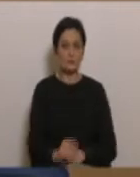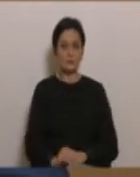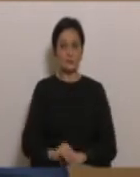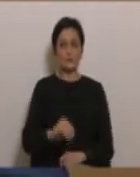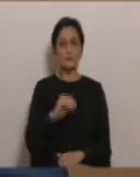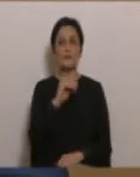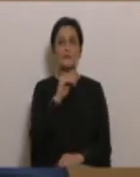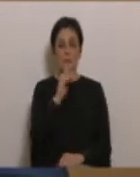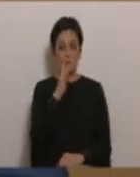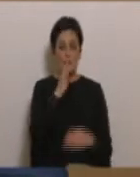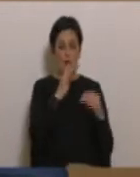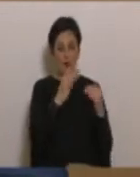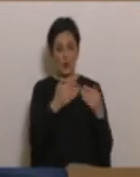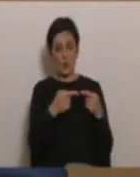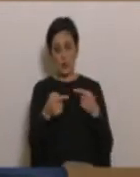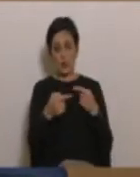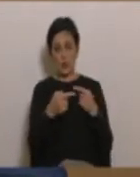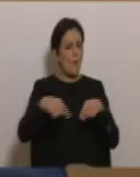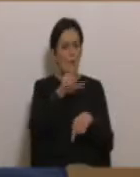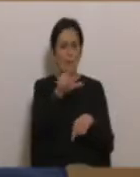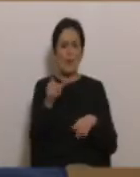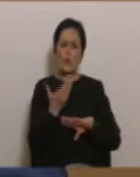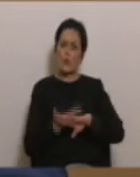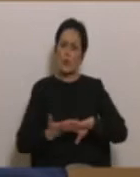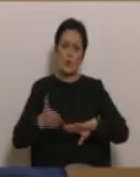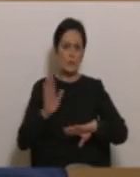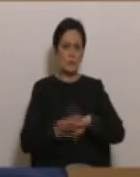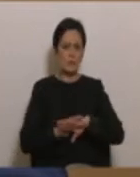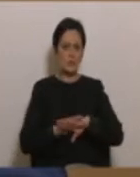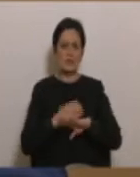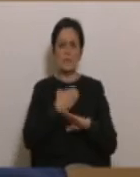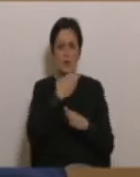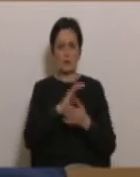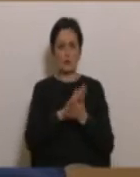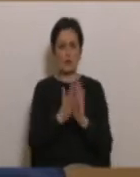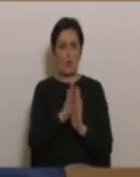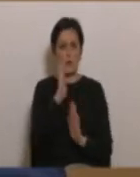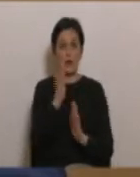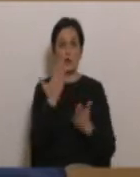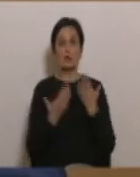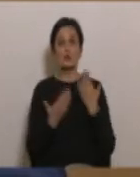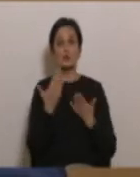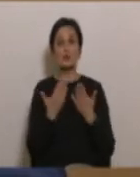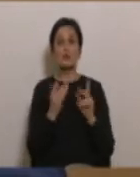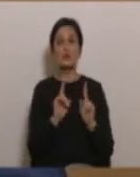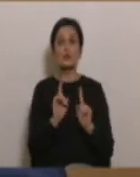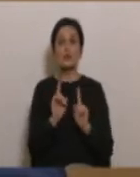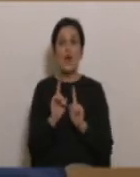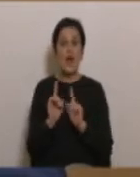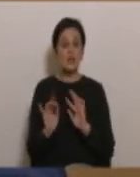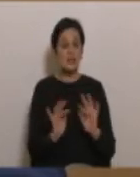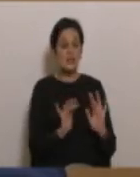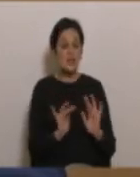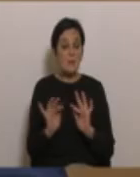Უახლოეს პერიოდში ალბათ მოსახლეობა უმძიმეს მდგომარეობაში აღმოჩნდება, თუ რაღაც კრედიტ ღობიძიებებს